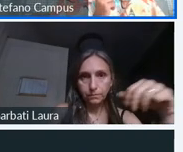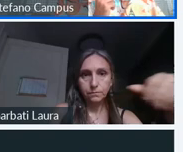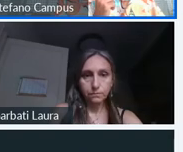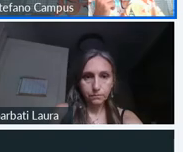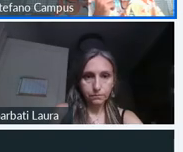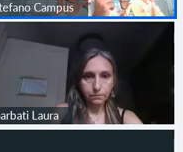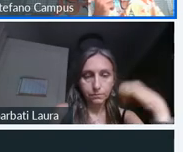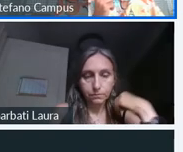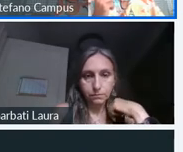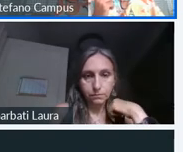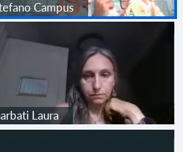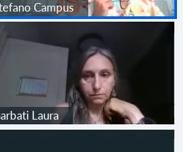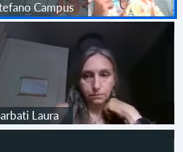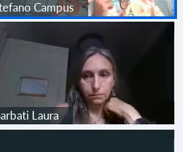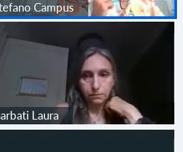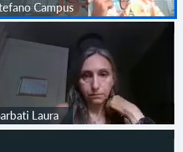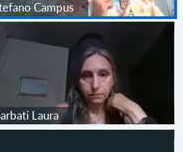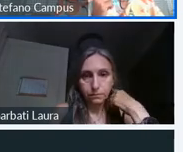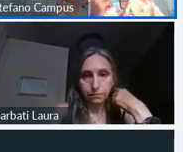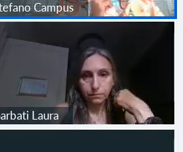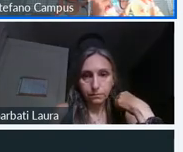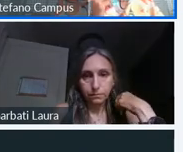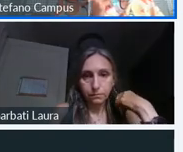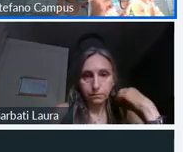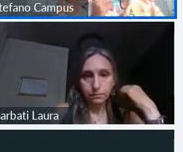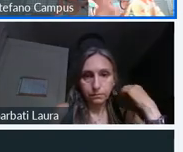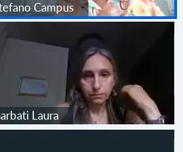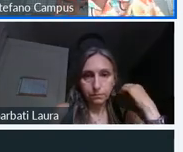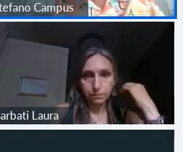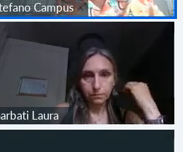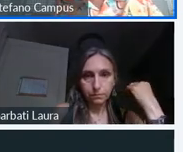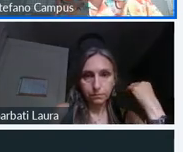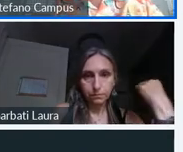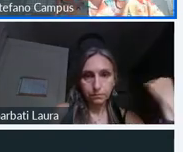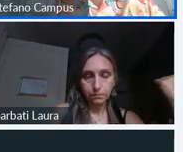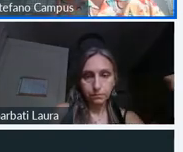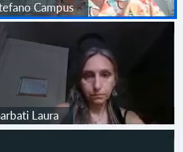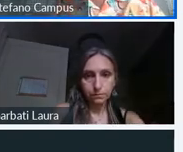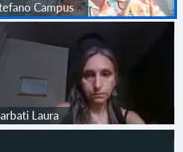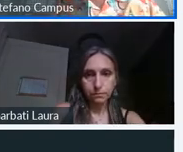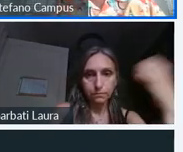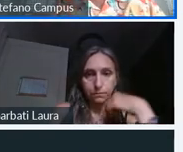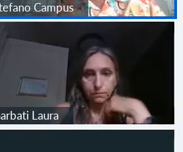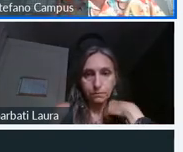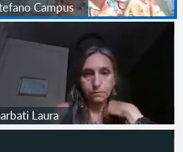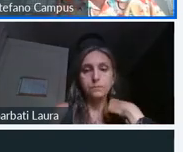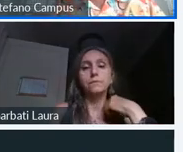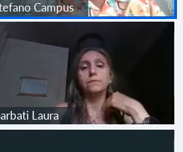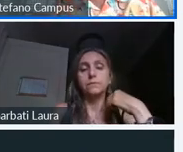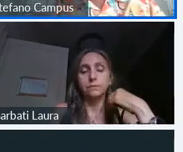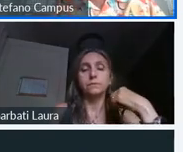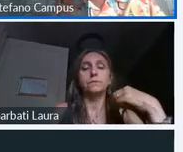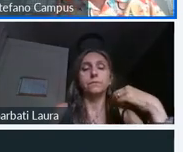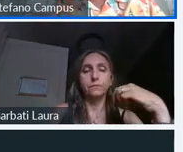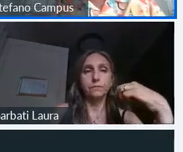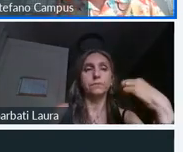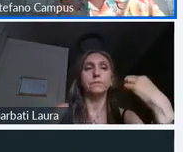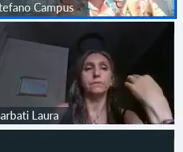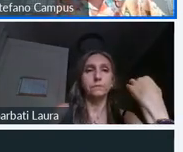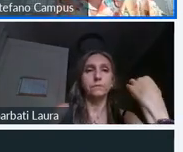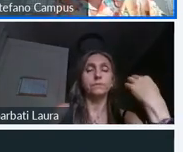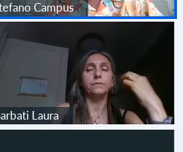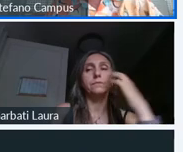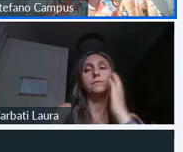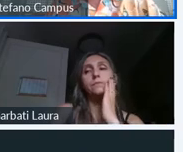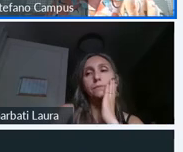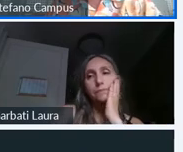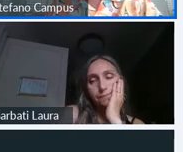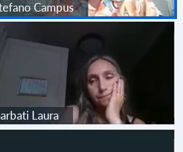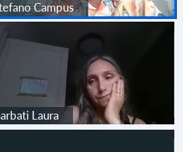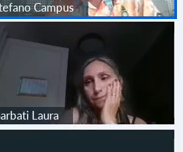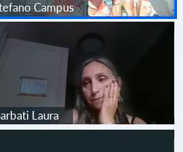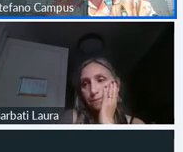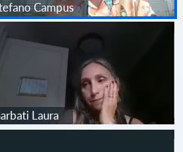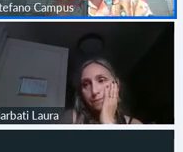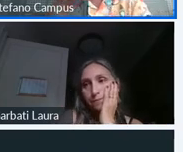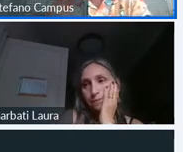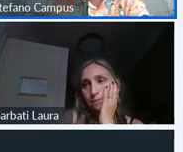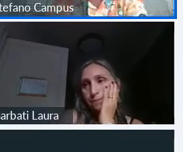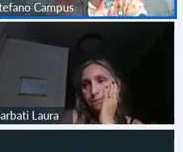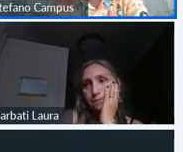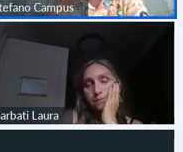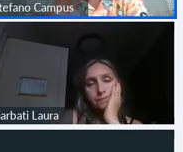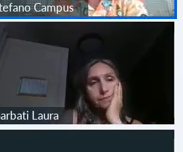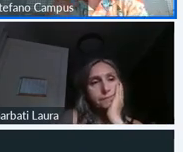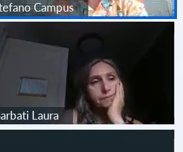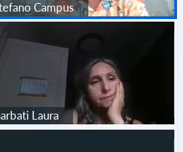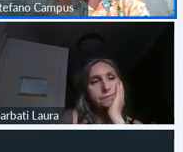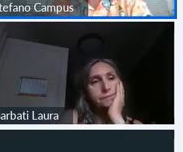questa slide su una definizione un po' più aperta degli open data, poi trovate anche il